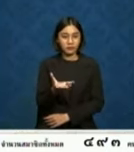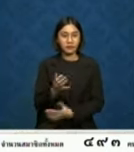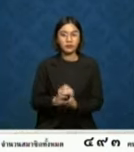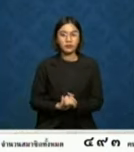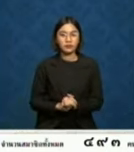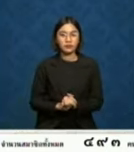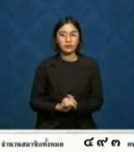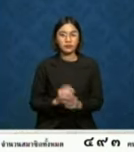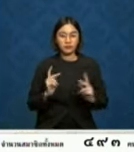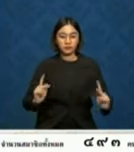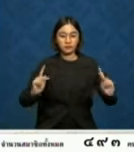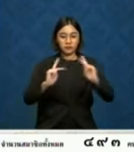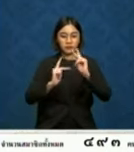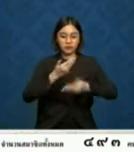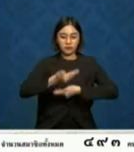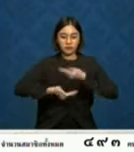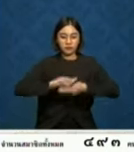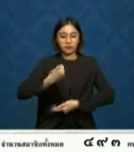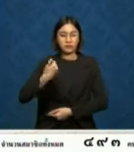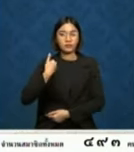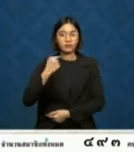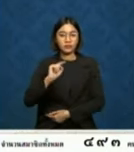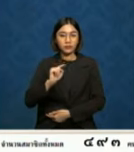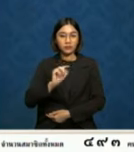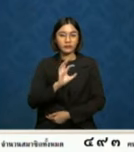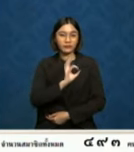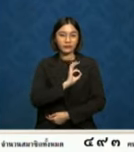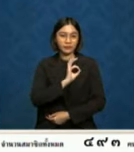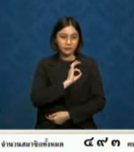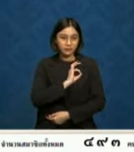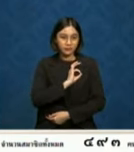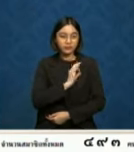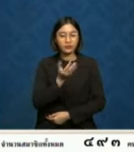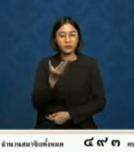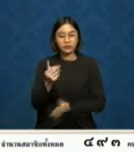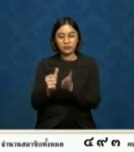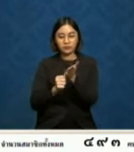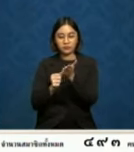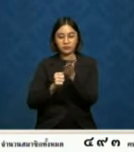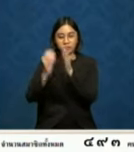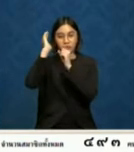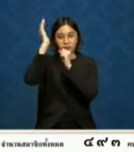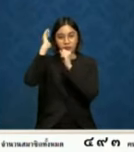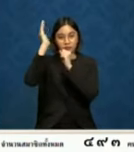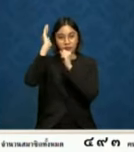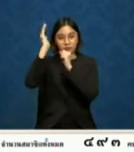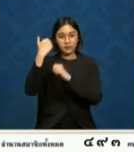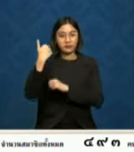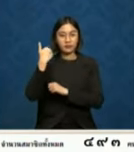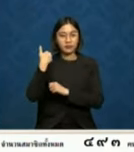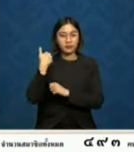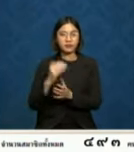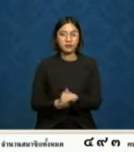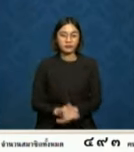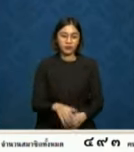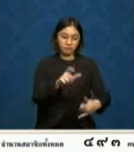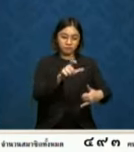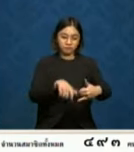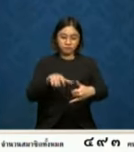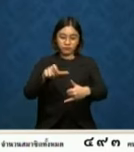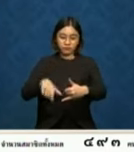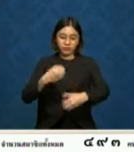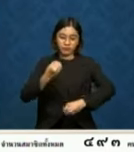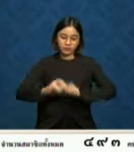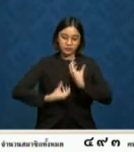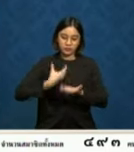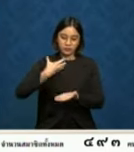ในส่วนของกระทรวงพาณิชย์ครับได้มีท่านสมาชิกที่สงวนความเห็นเอ่อหลายท่านนะครับได้อภิปรายนะครับ